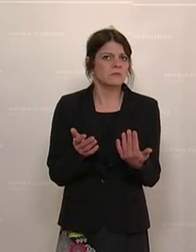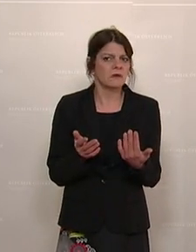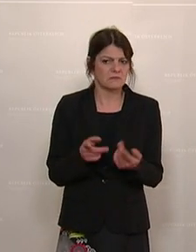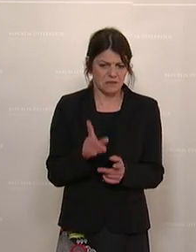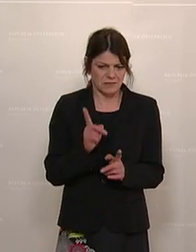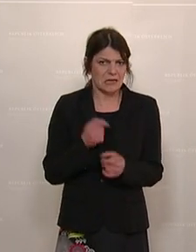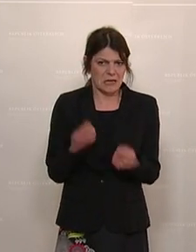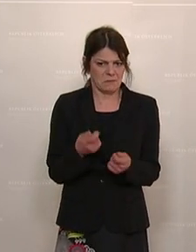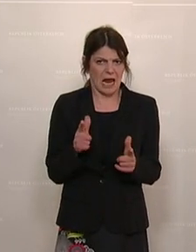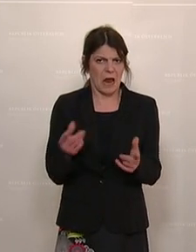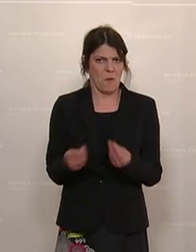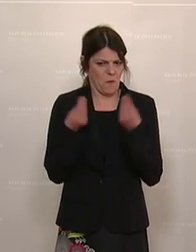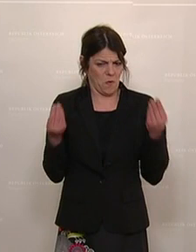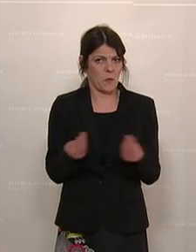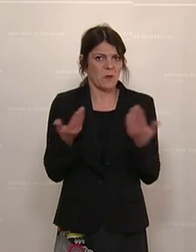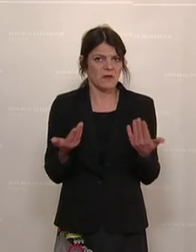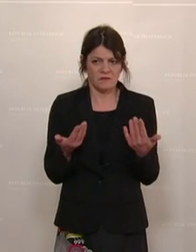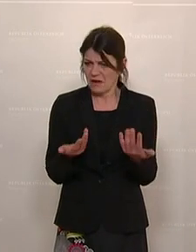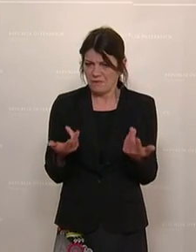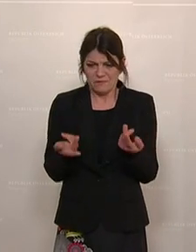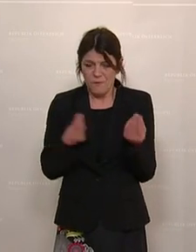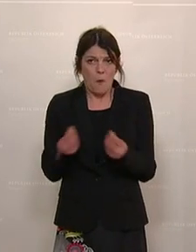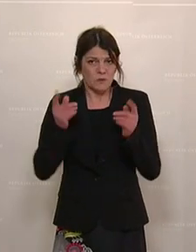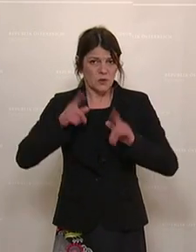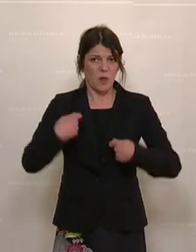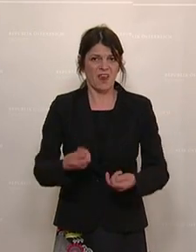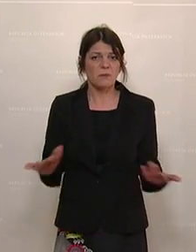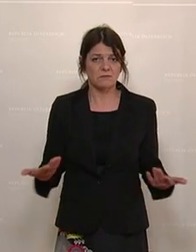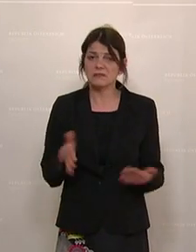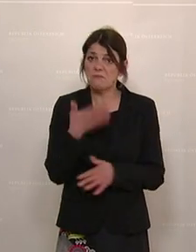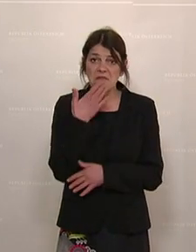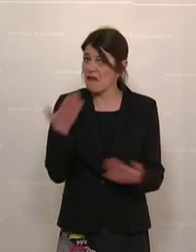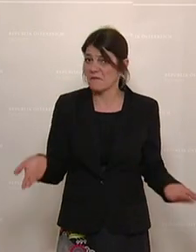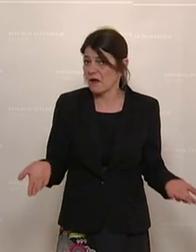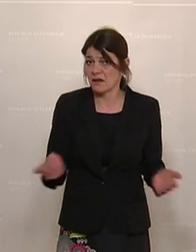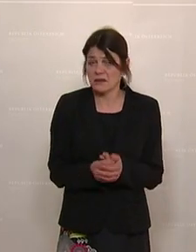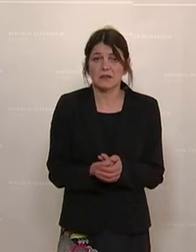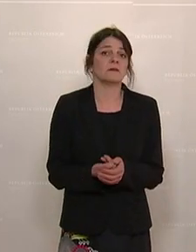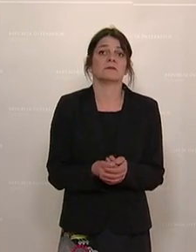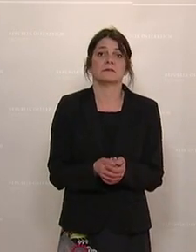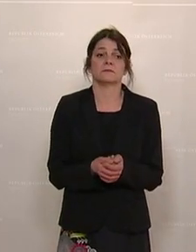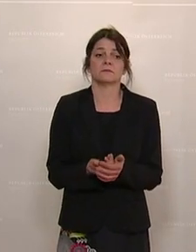den antisemitismus geben weil es keine gründe für antisemitismus gibt so einfach ist es eigentlich